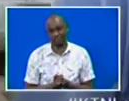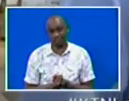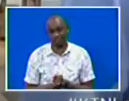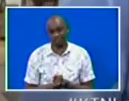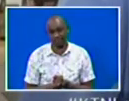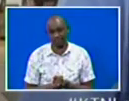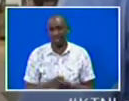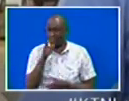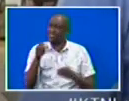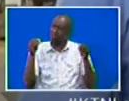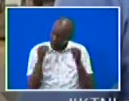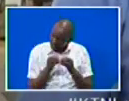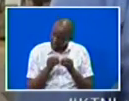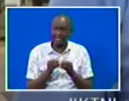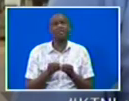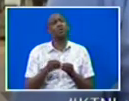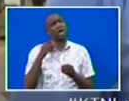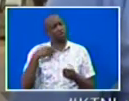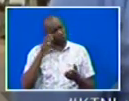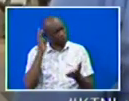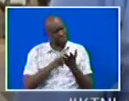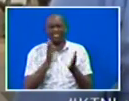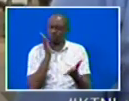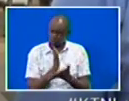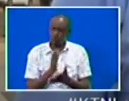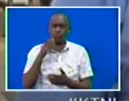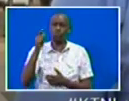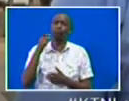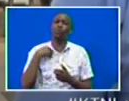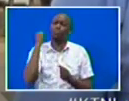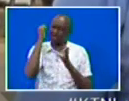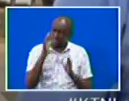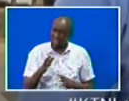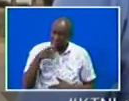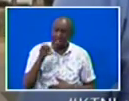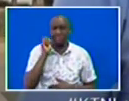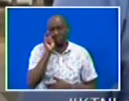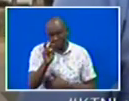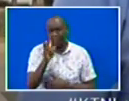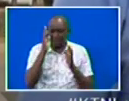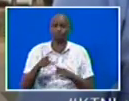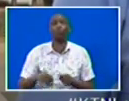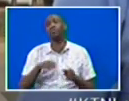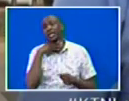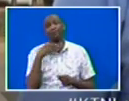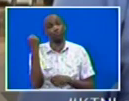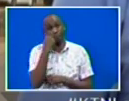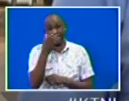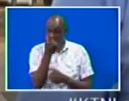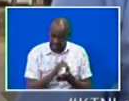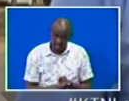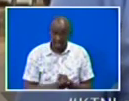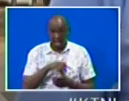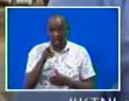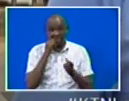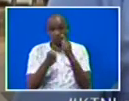Ni hafla ambayo imeshuhudia wanasiasa wakishtumu mauaji ya afisa huyo mkuu wa kampuni ya miwa ya Mumias, huku Mudavadi akizungumzia manifesto ya